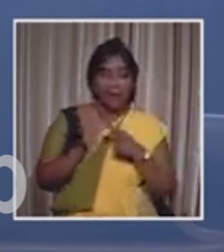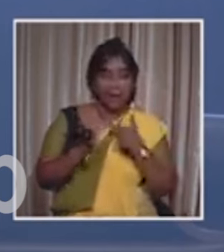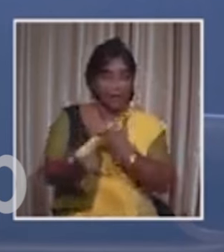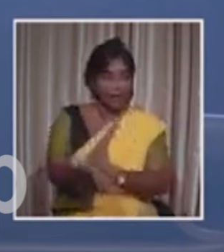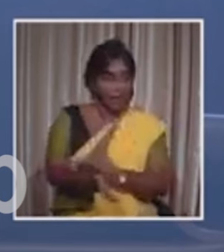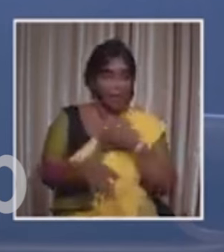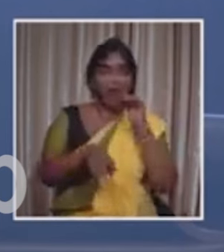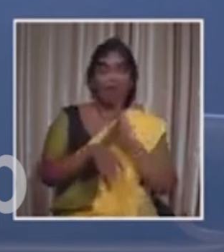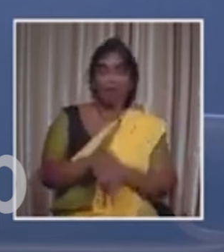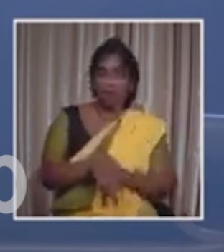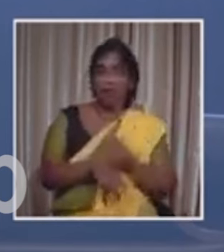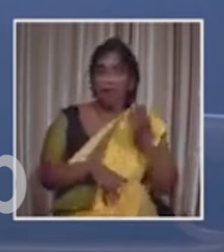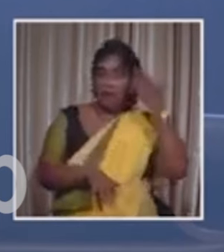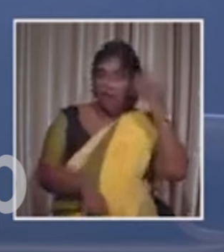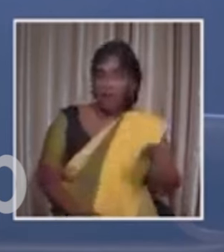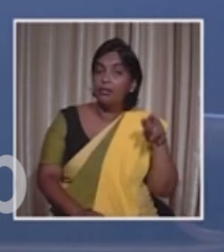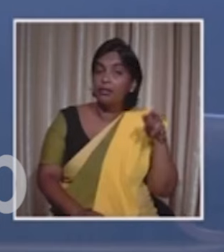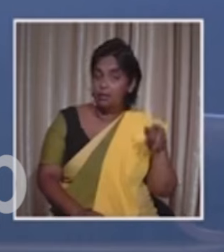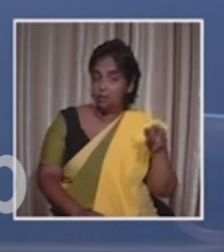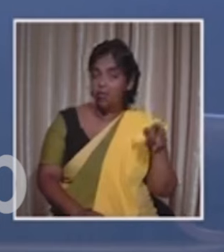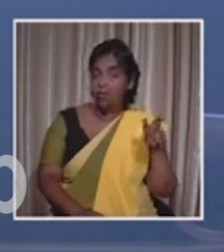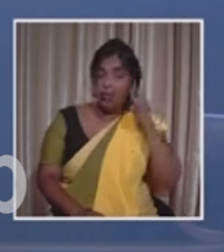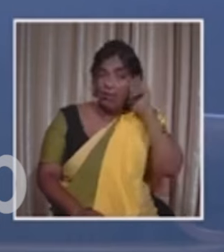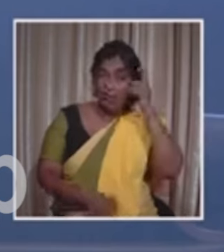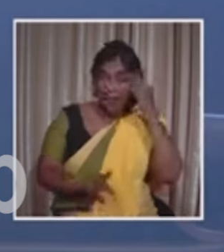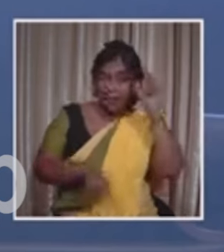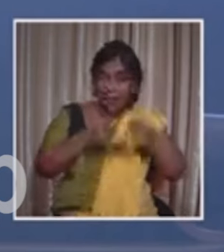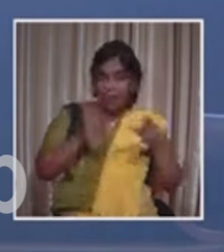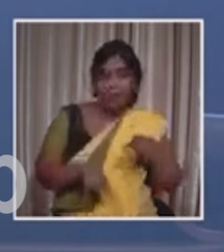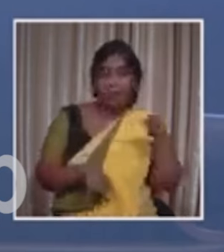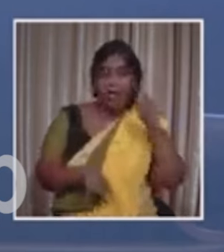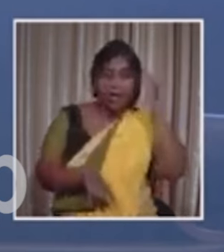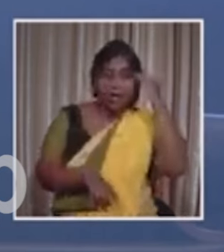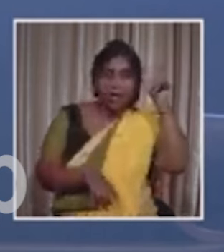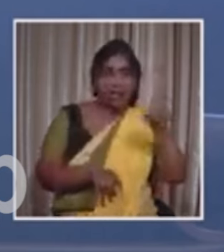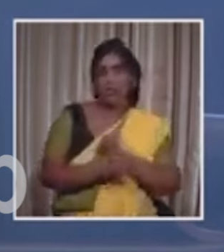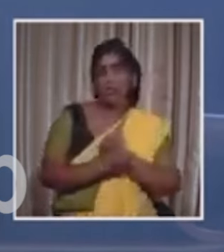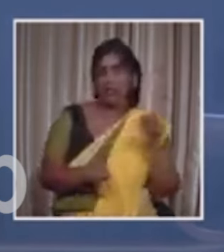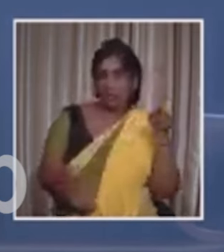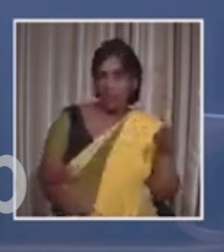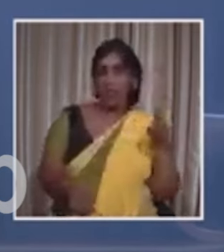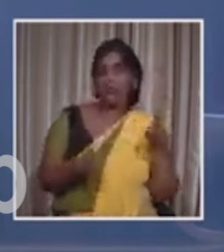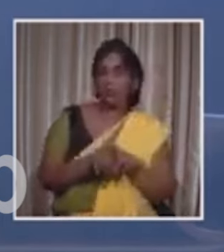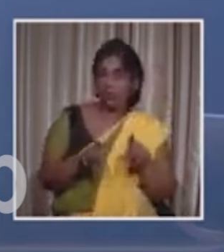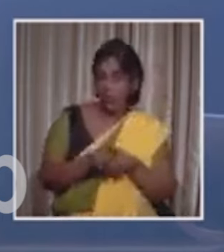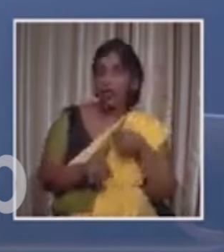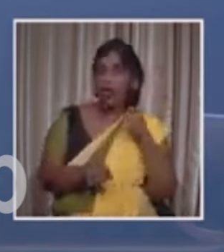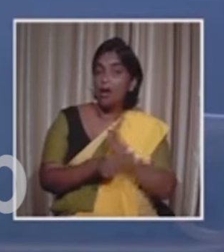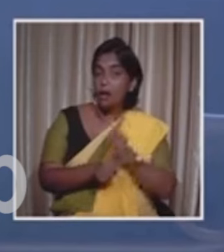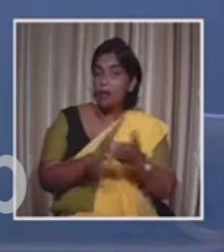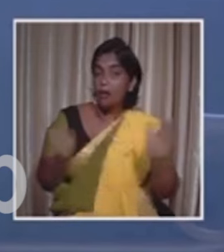වෙලා තිබෙනවා. එදා ඒ මැරිච්ච පිරිස ඇතුලේ සාරා ජෙස්මින් හිටියේ නැහැයි කියන එක. එහෙමනම් ආණ්ඩුව